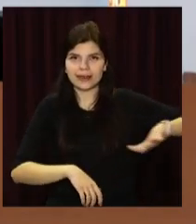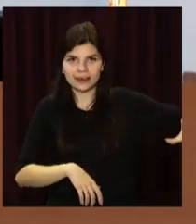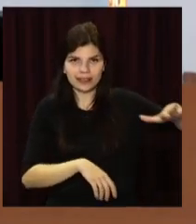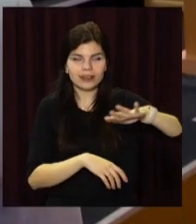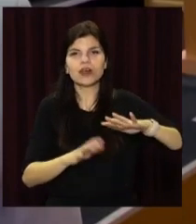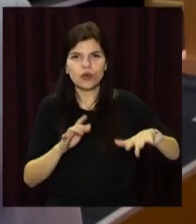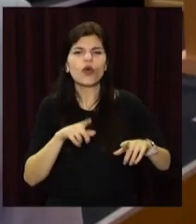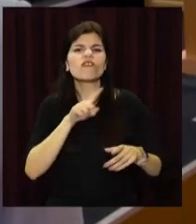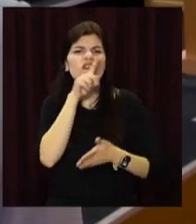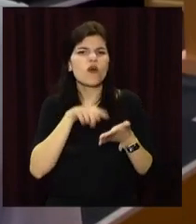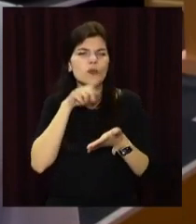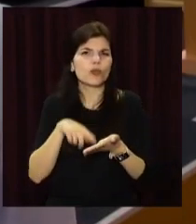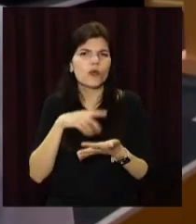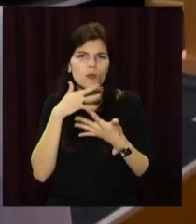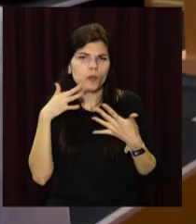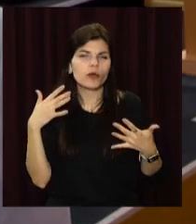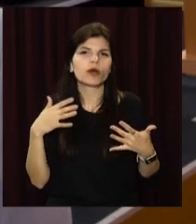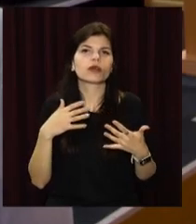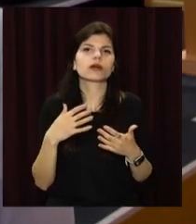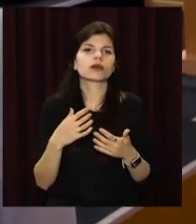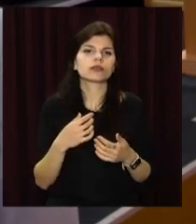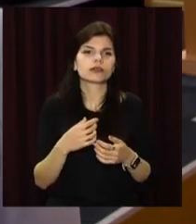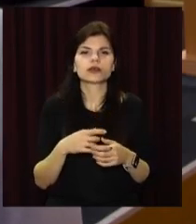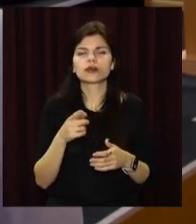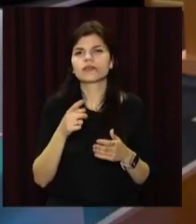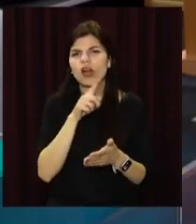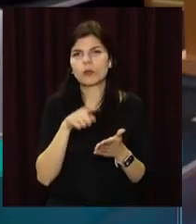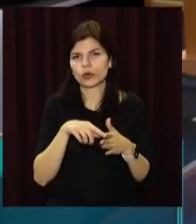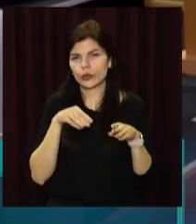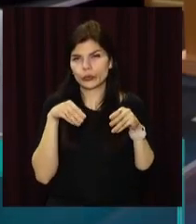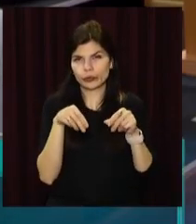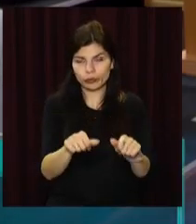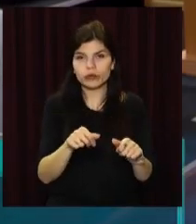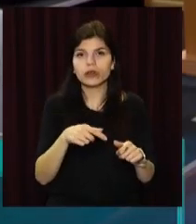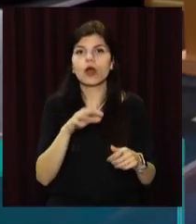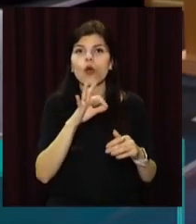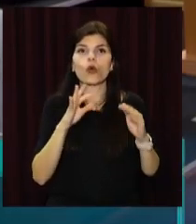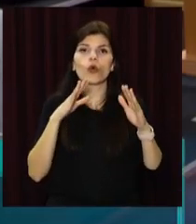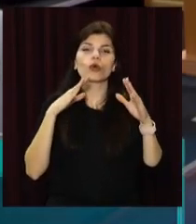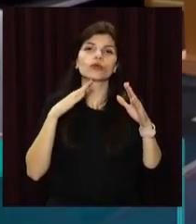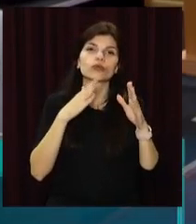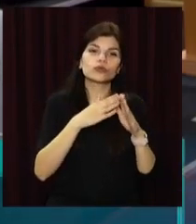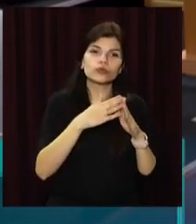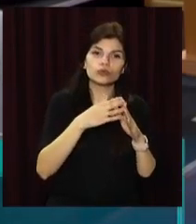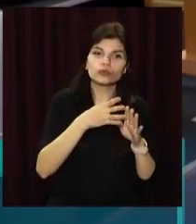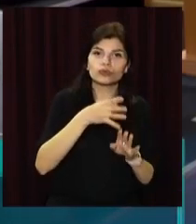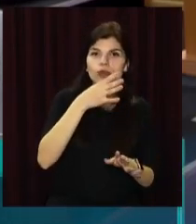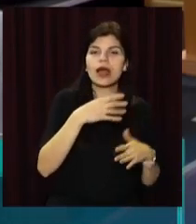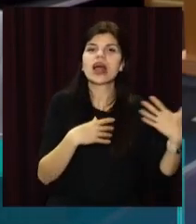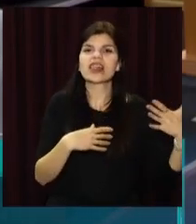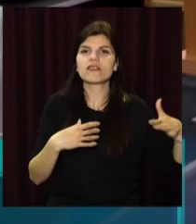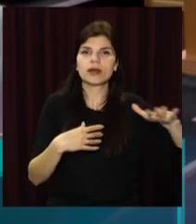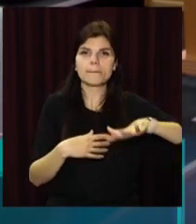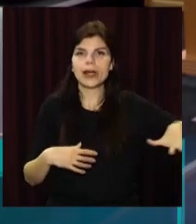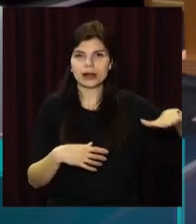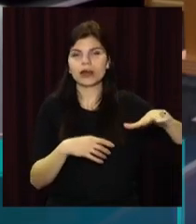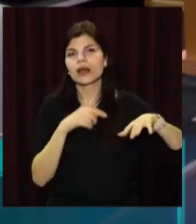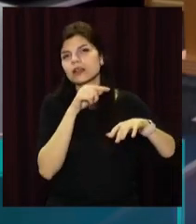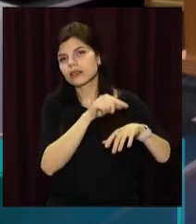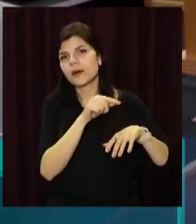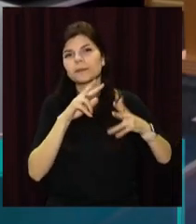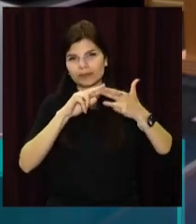інших питань. Про затвердження штатного розпису малої групового будинку, це для дітей, які будуються на лівому березі. Це